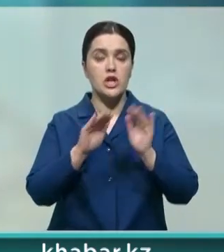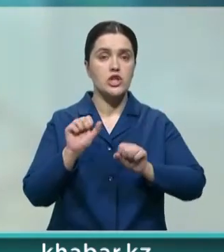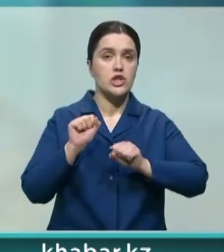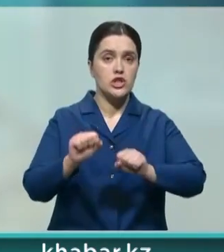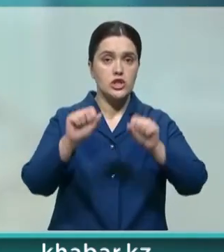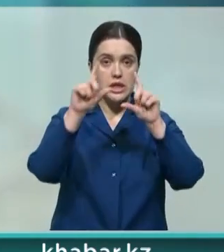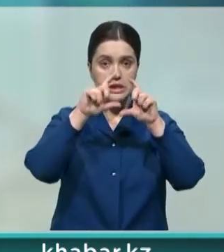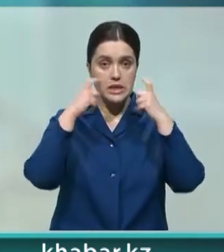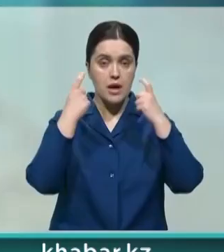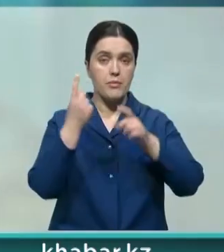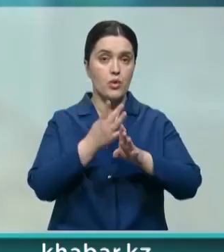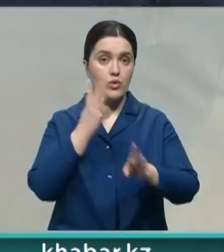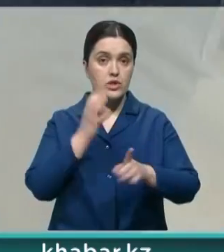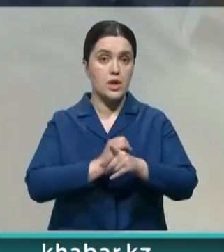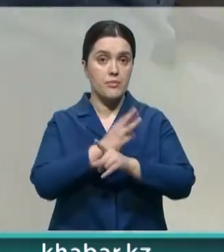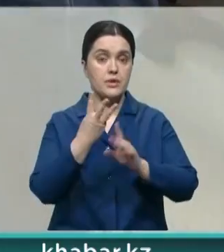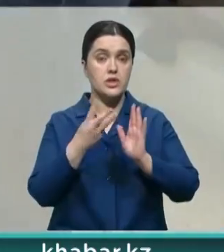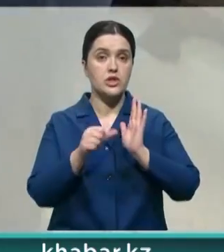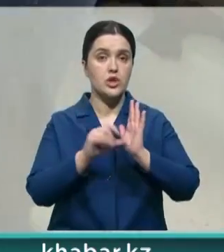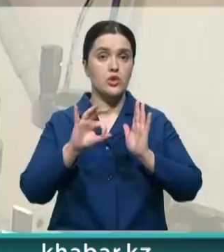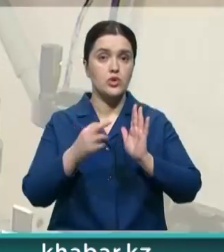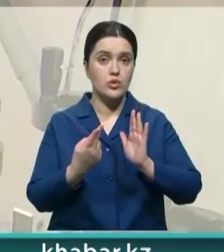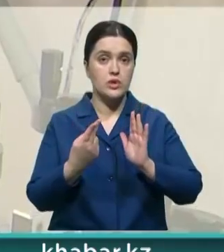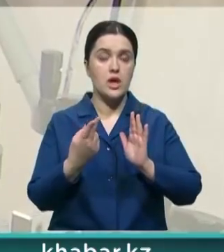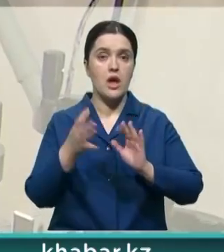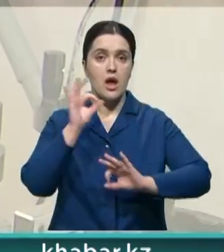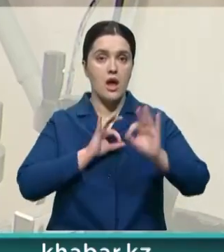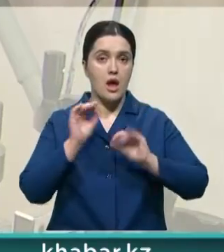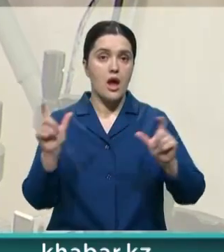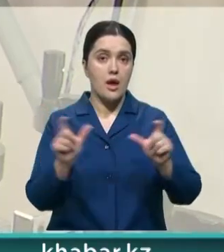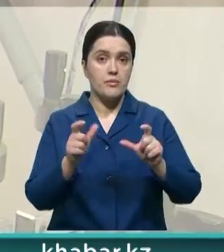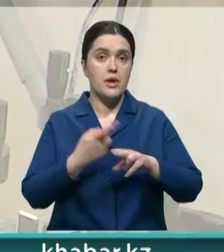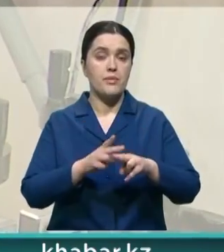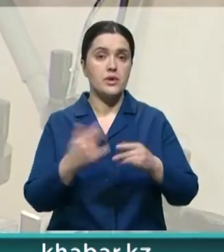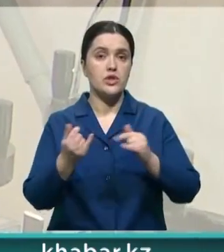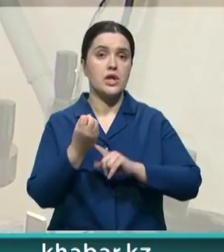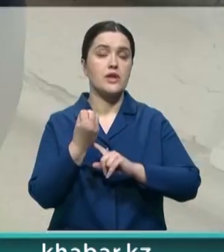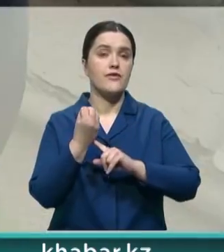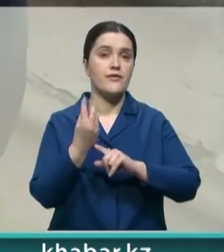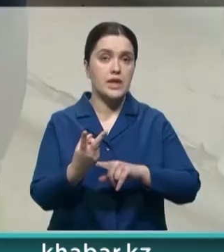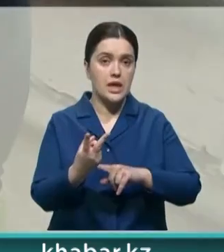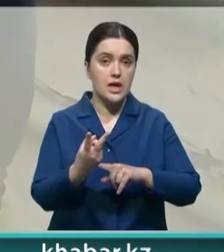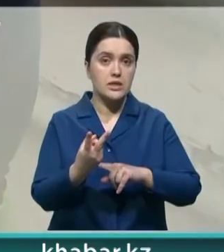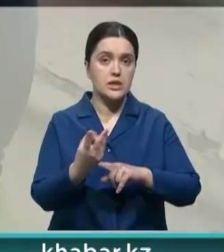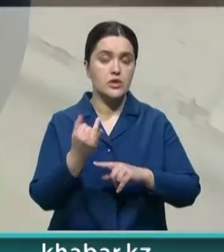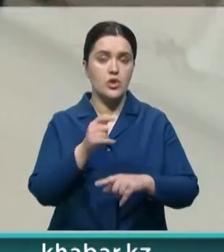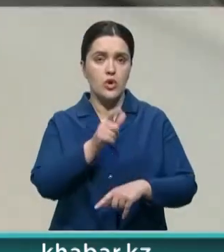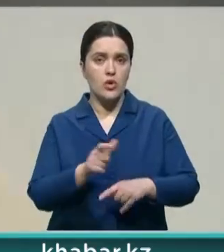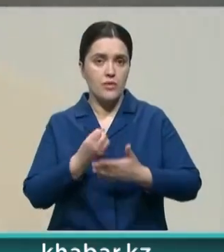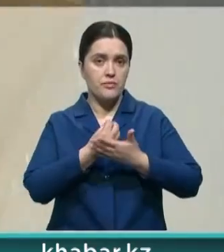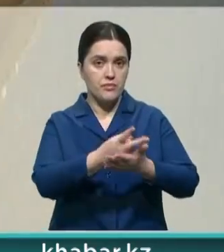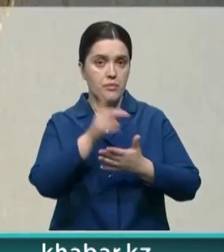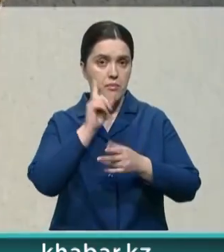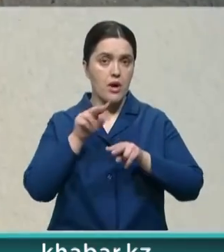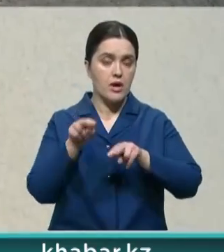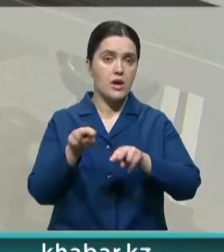в первую очередь обеспечат 36 социальных объектов. Аптек. На карантине сегодня находятся 12 жителей области. Они